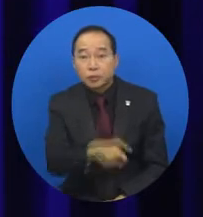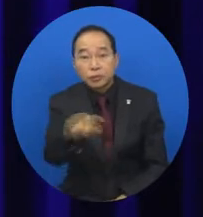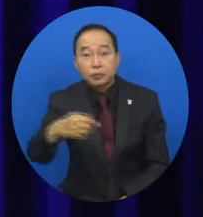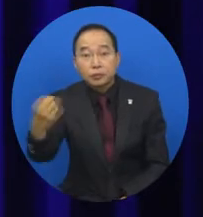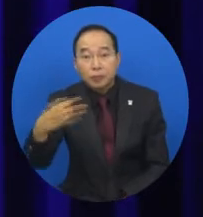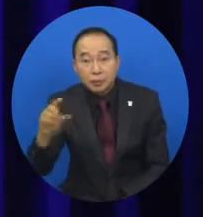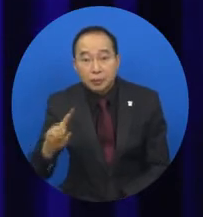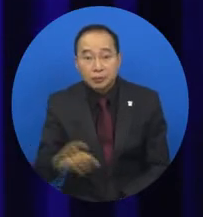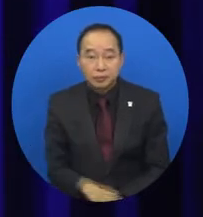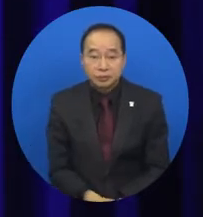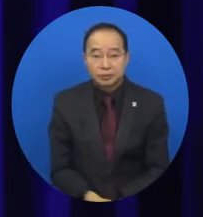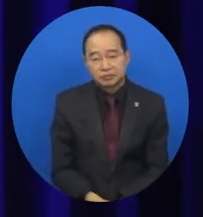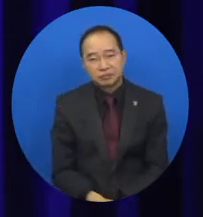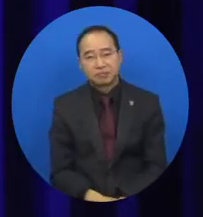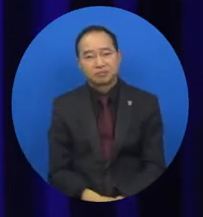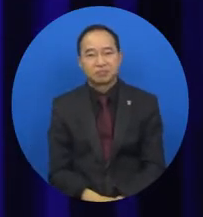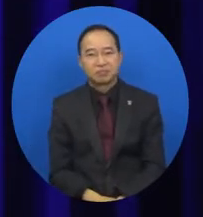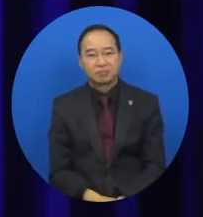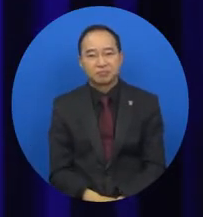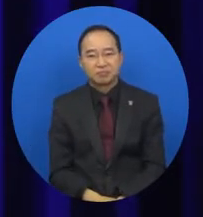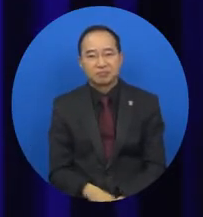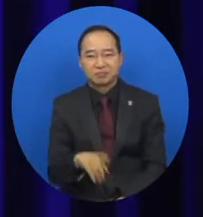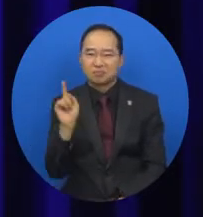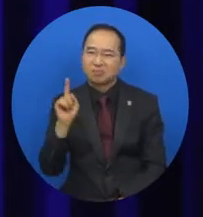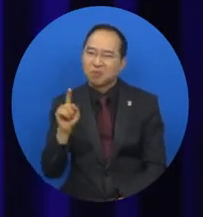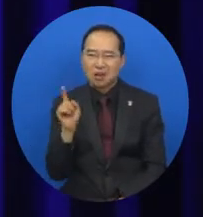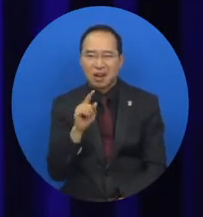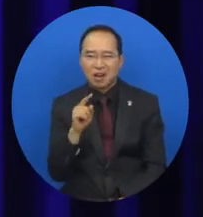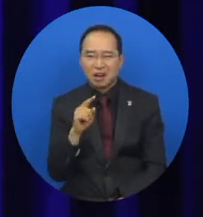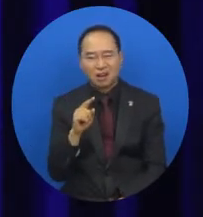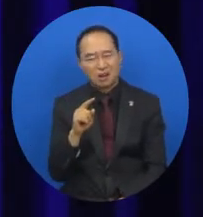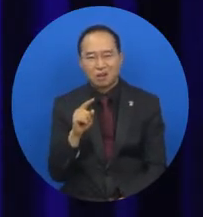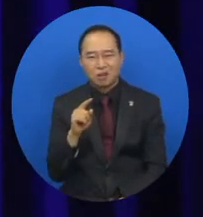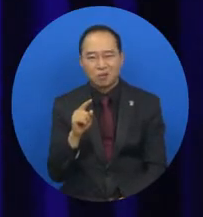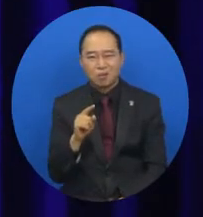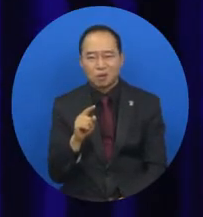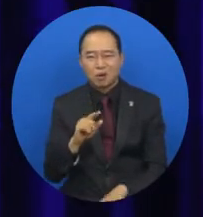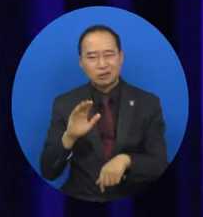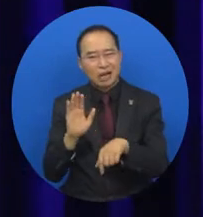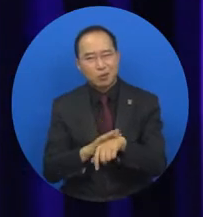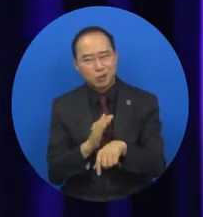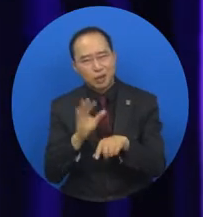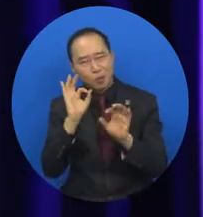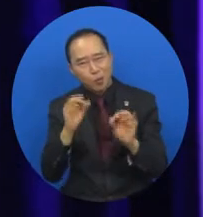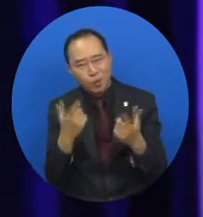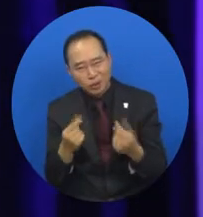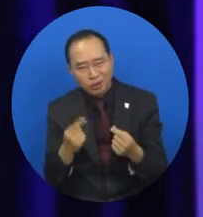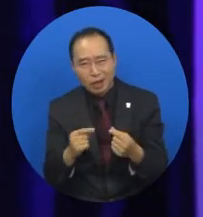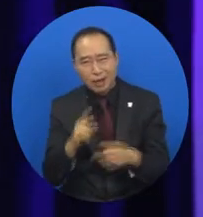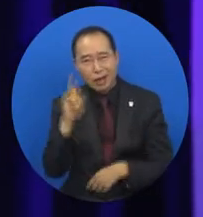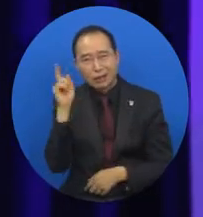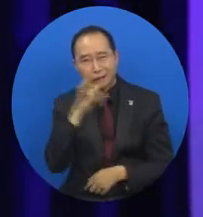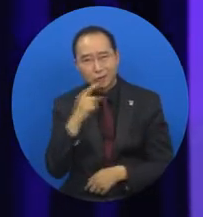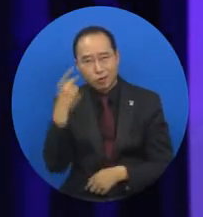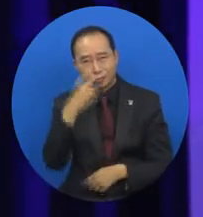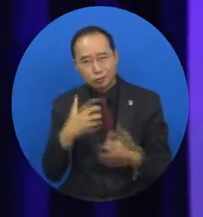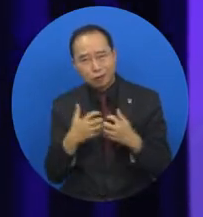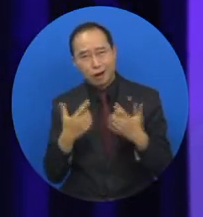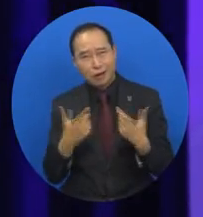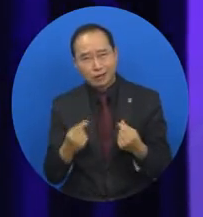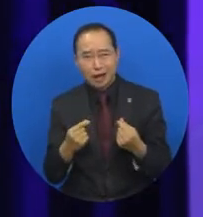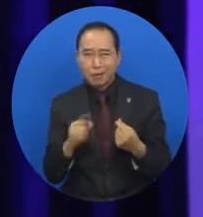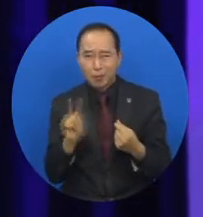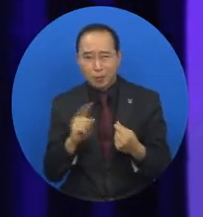학생들의 대답은 이랬습니다. 굉장히 뾰족해 보인다, 차가워 보인다, 못돼 보인다, 나쁜 것 같다,